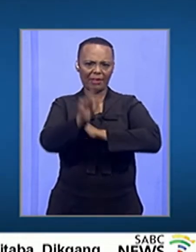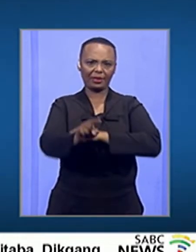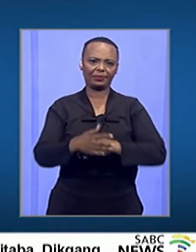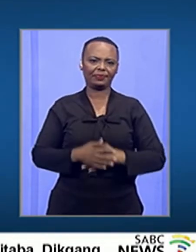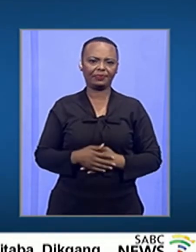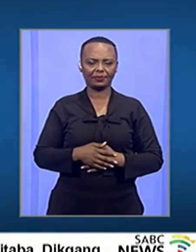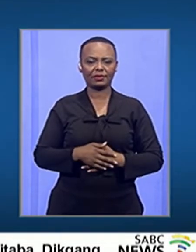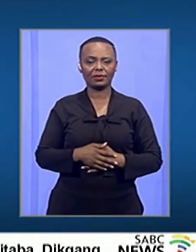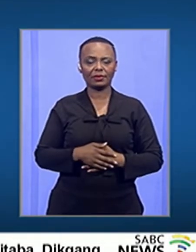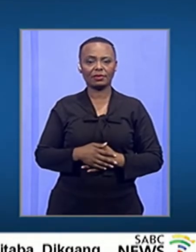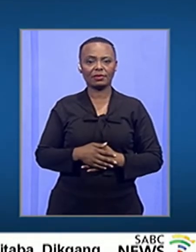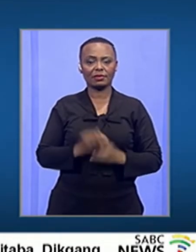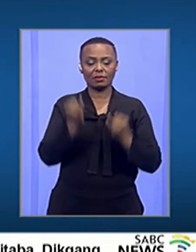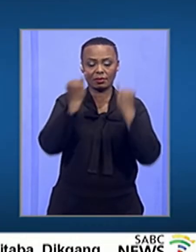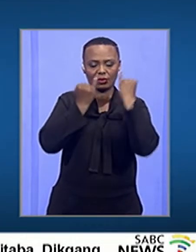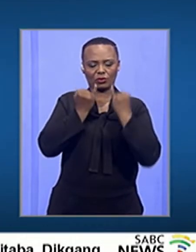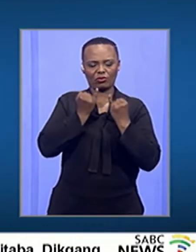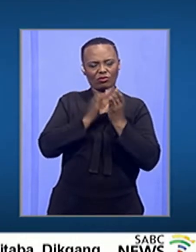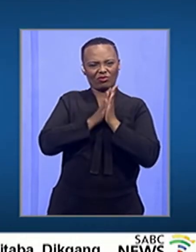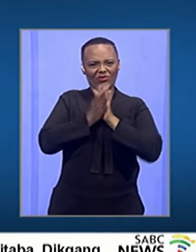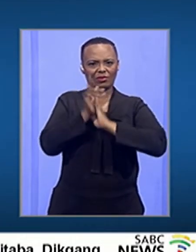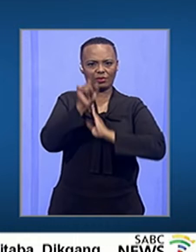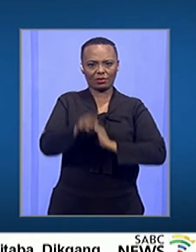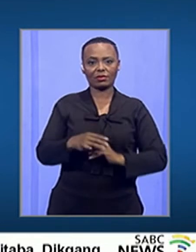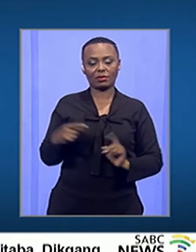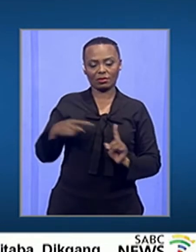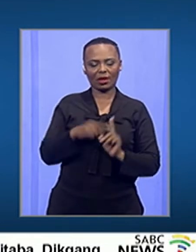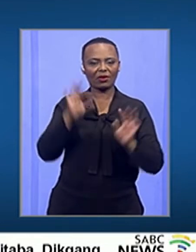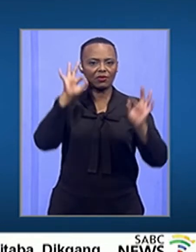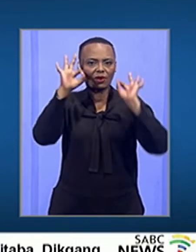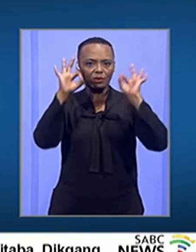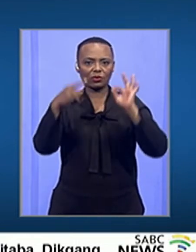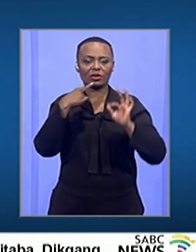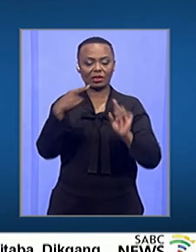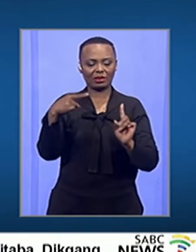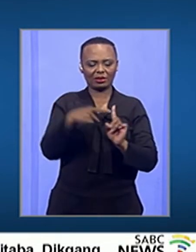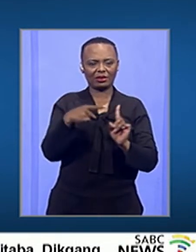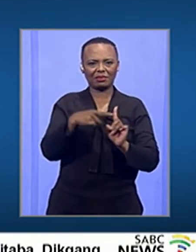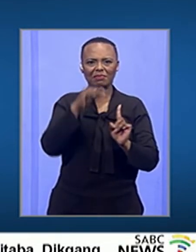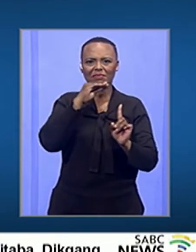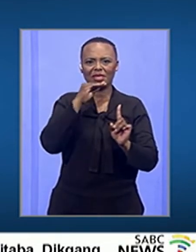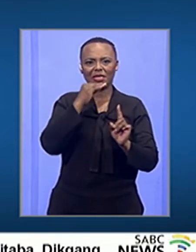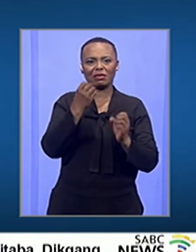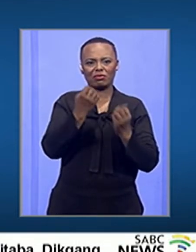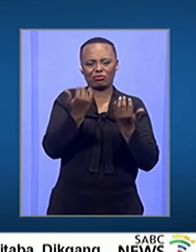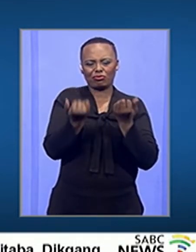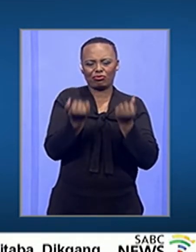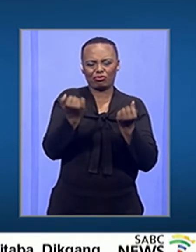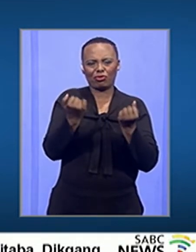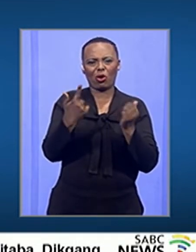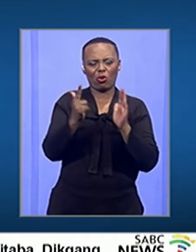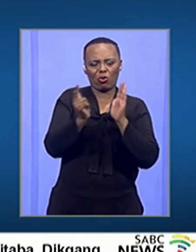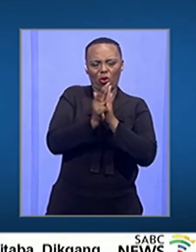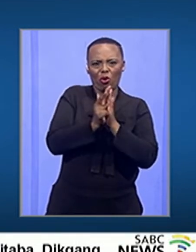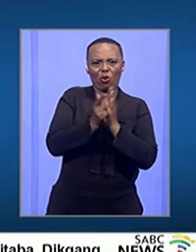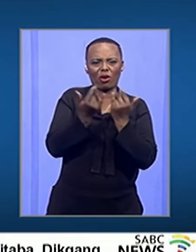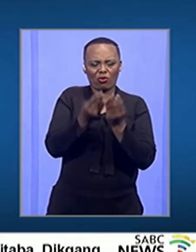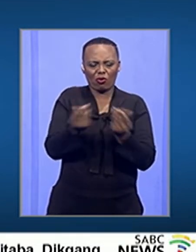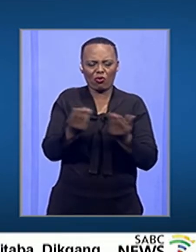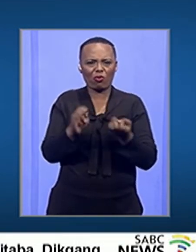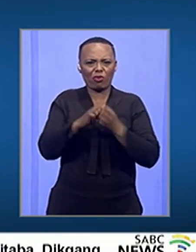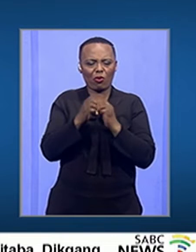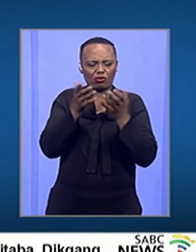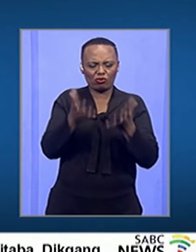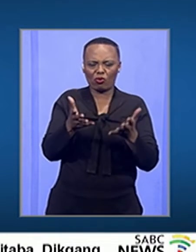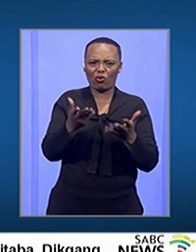Letlakaleng la Facebook Matume Charles Monyela o re seo se bontšha ka fao makala a molao a šitwago go rarolola melato ya